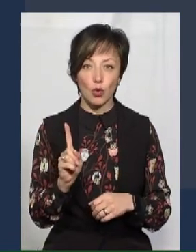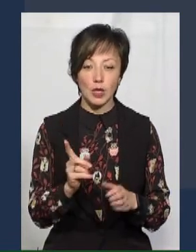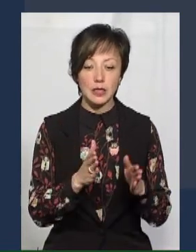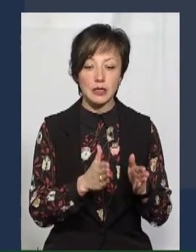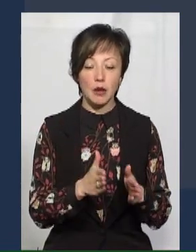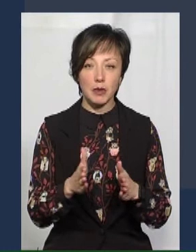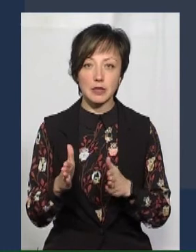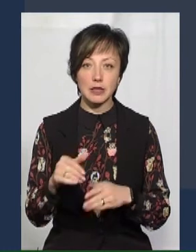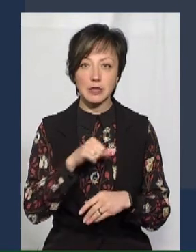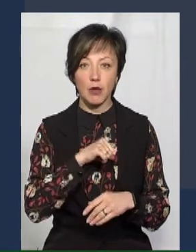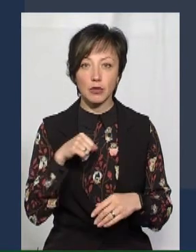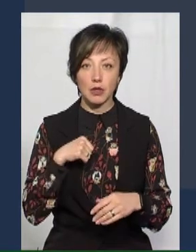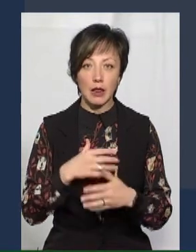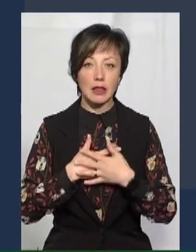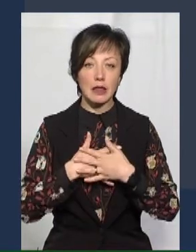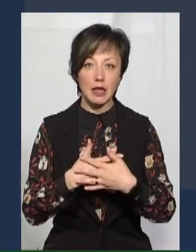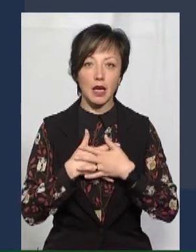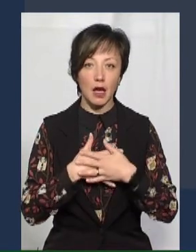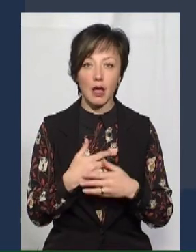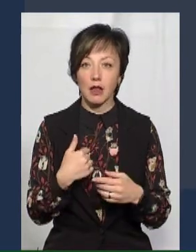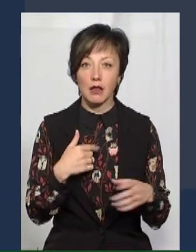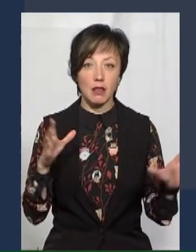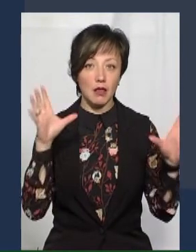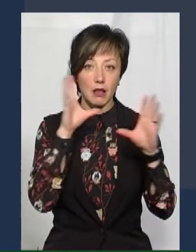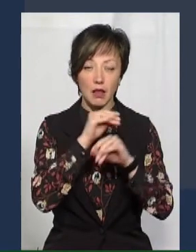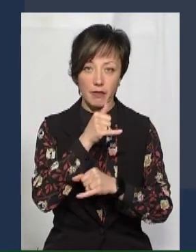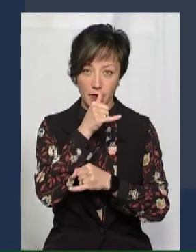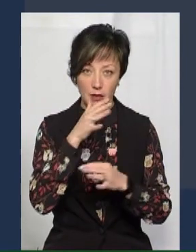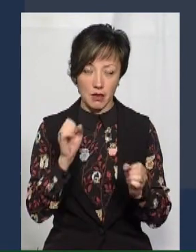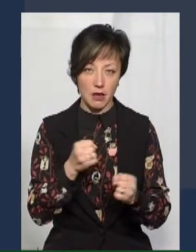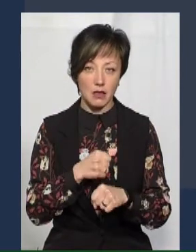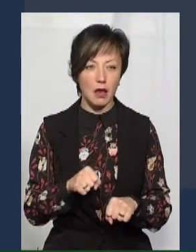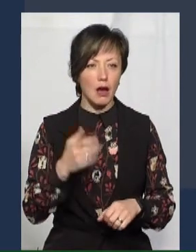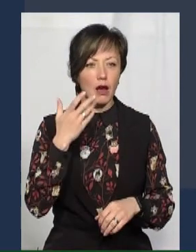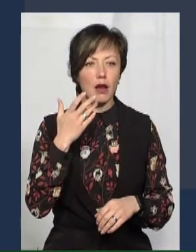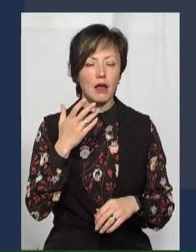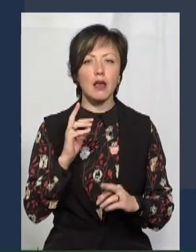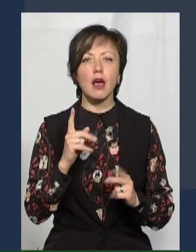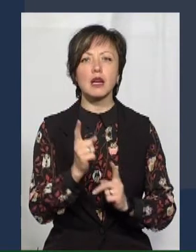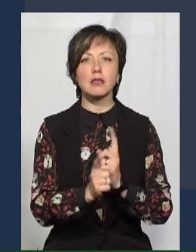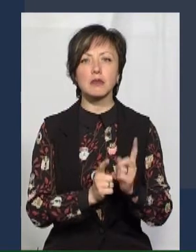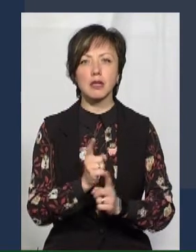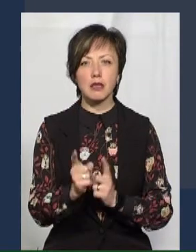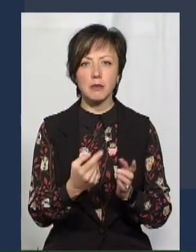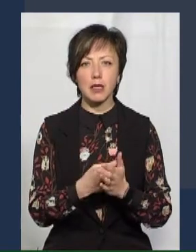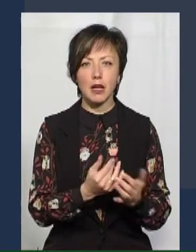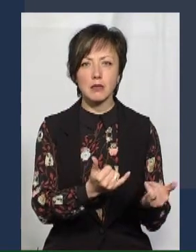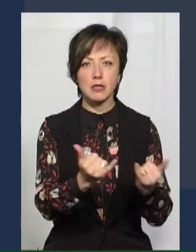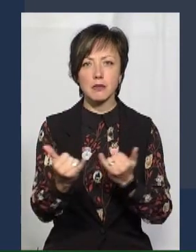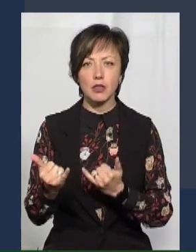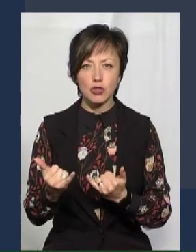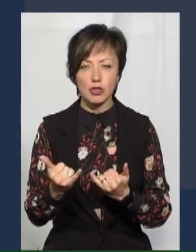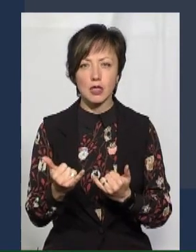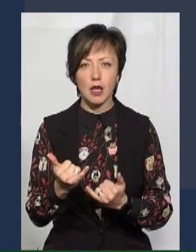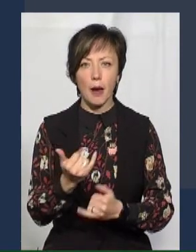стабілізувати самостійне дихання нам поки що абсолютно не вдається. Відколи ви його лікуєте, як змінилося матеріальне забезпечення і